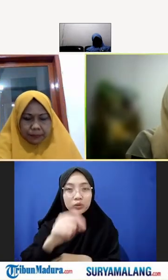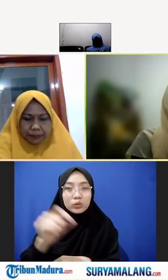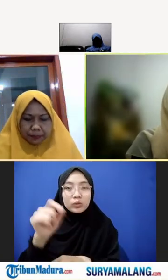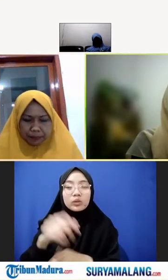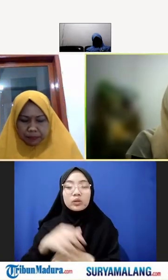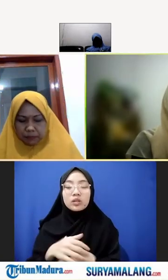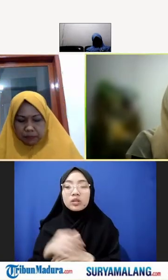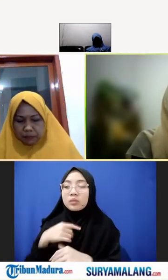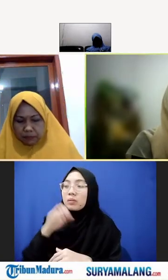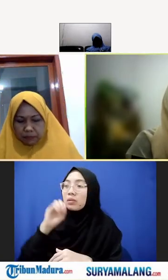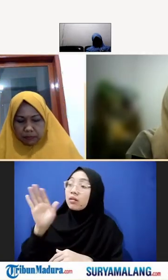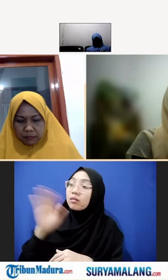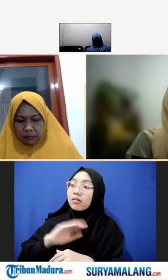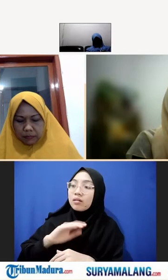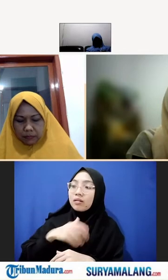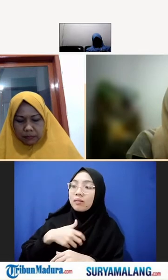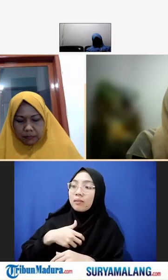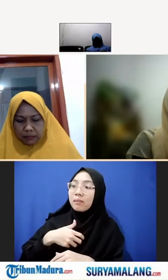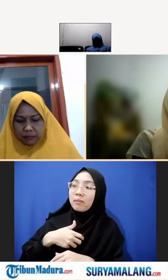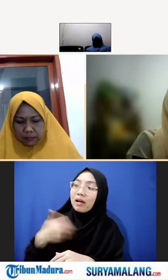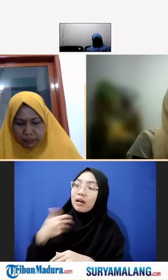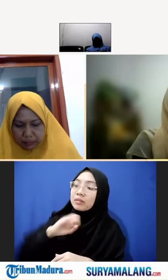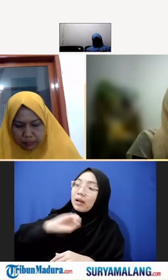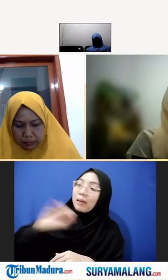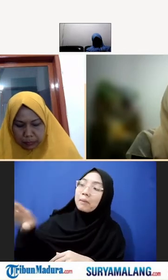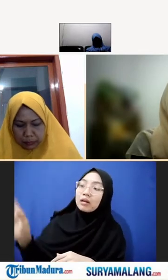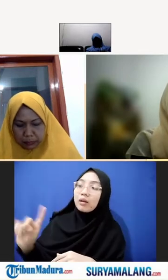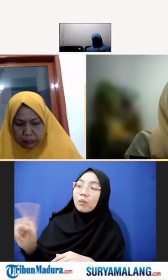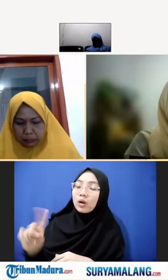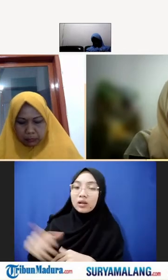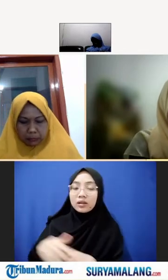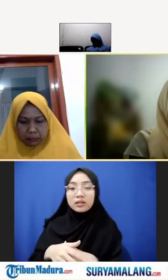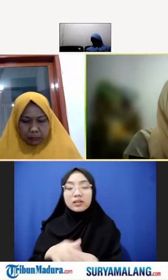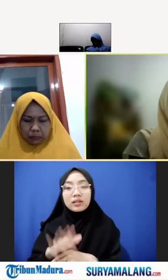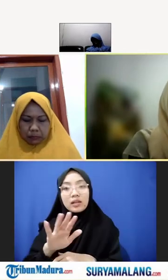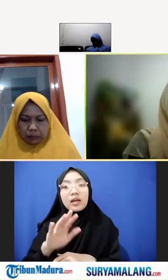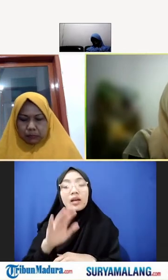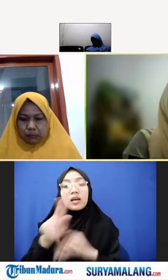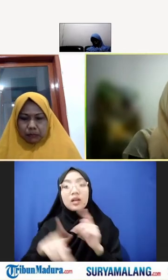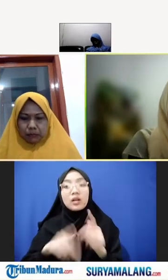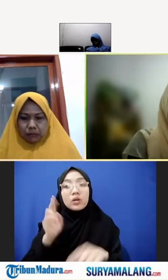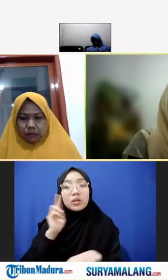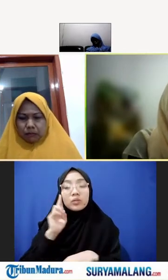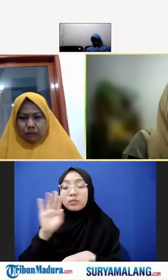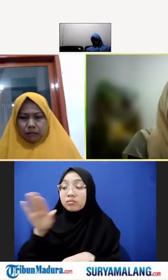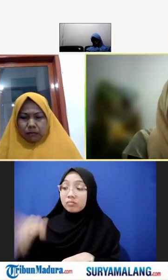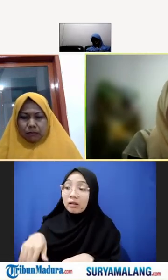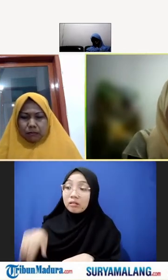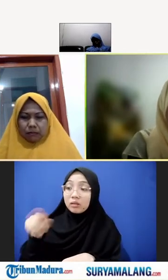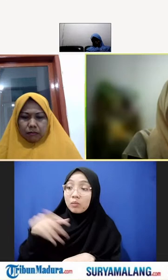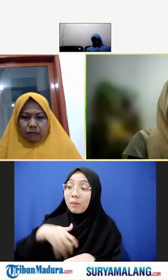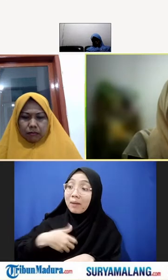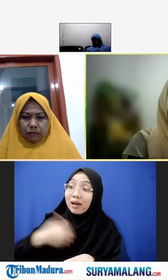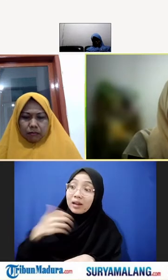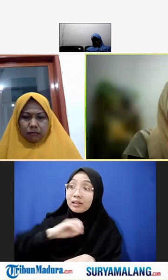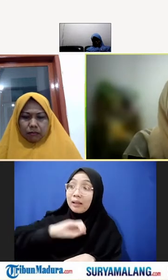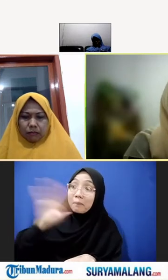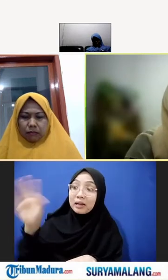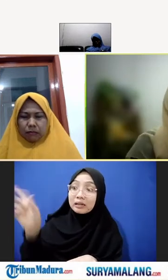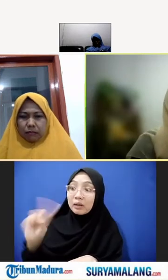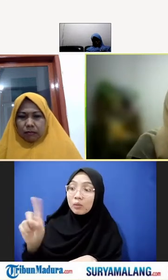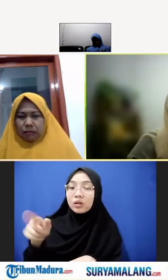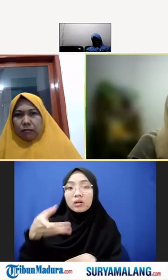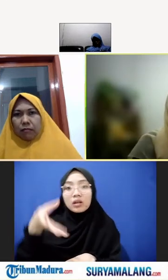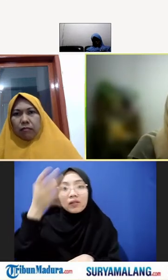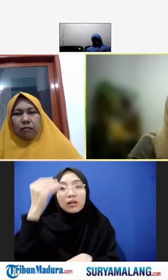bilang kalau marah nggak boleh lempar gitu aja saya baru ya. Ingatkan. Nah kalau ibu bilang gini dek, kalau marah nggak boleh lempar ya, dia taunya